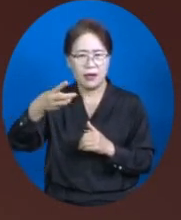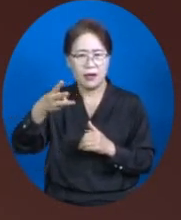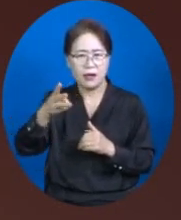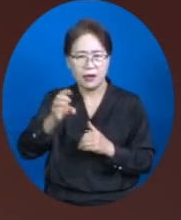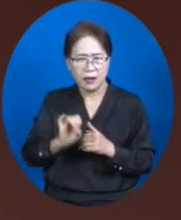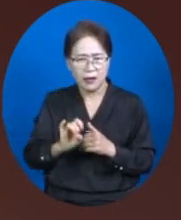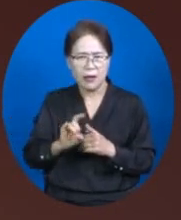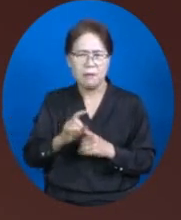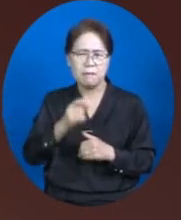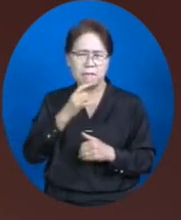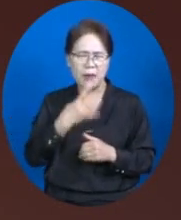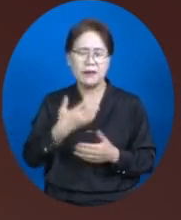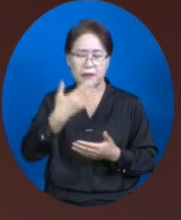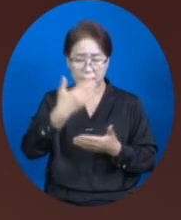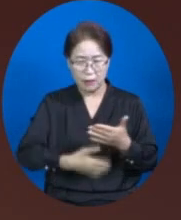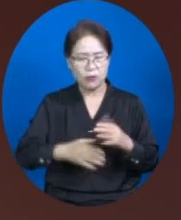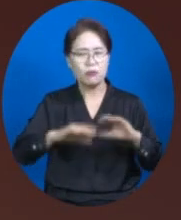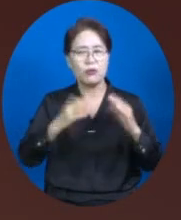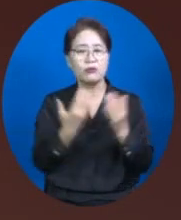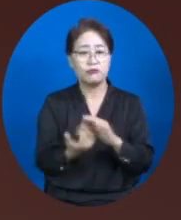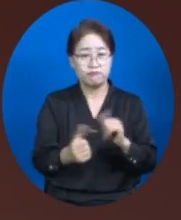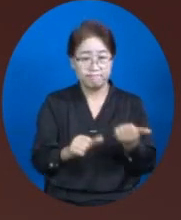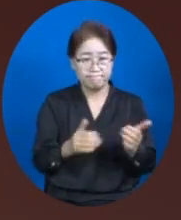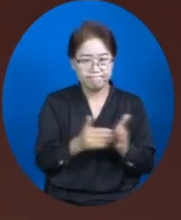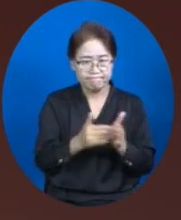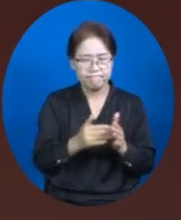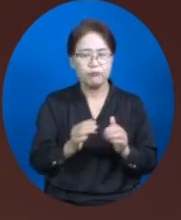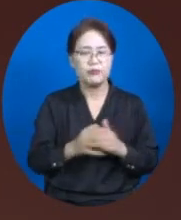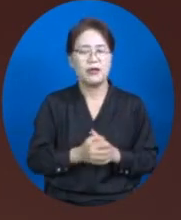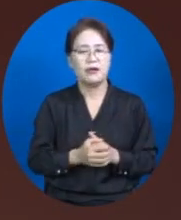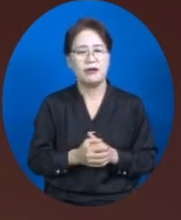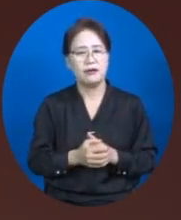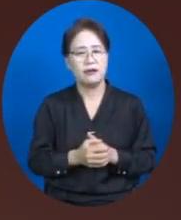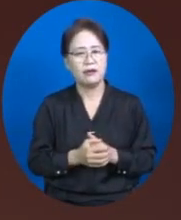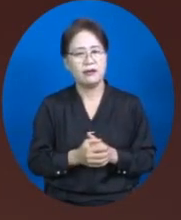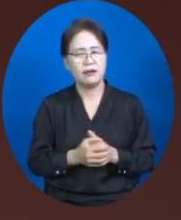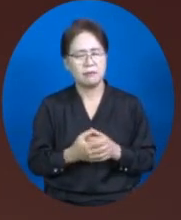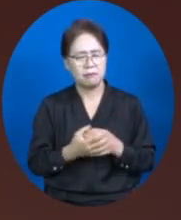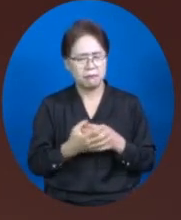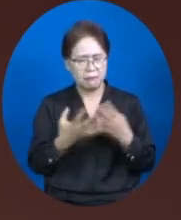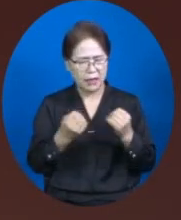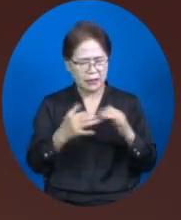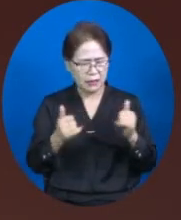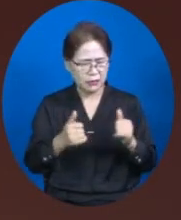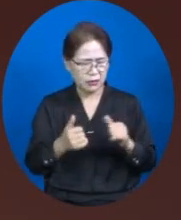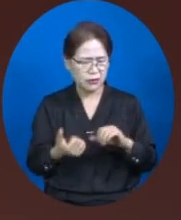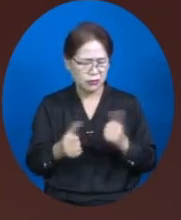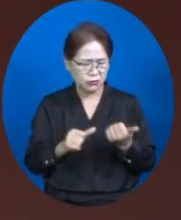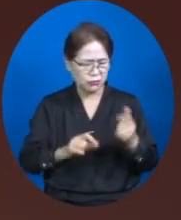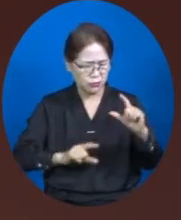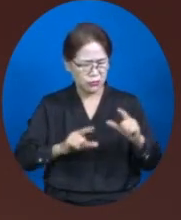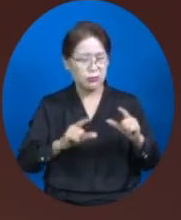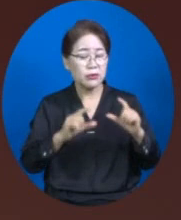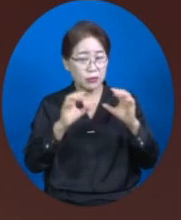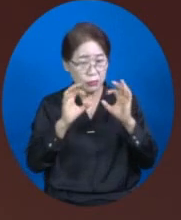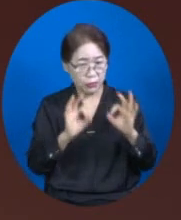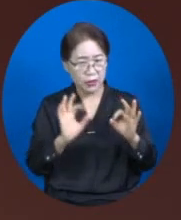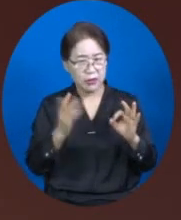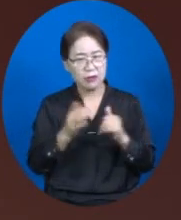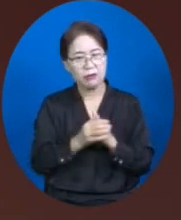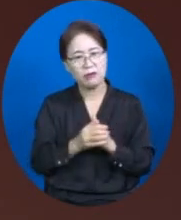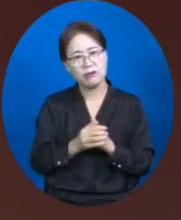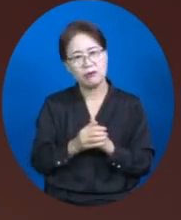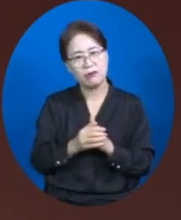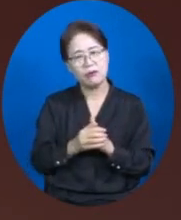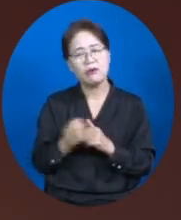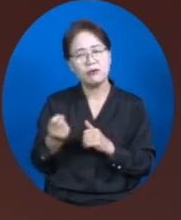얼마나 많은 사람들이이 땅을 떠나는 그 죽음의 현장을 보았는지 모릅니다 그것만이 아닙니다 하루에